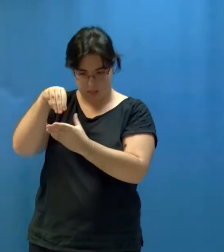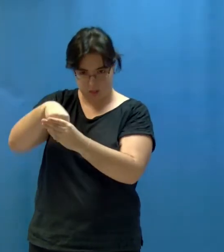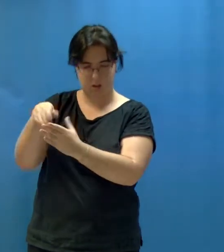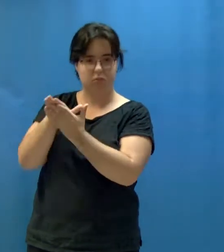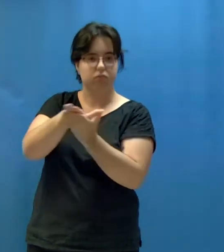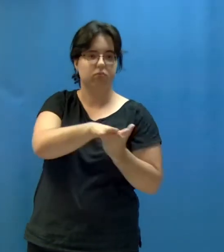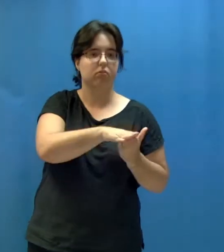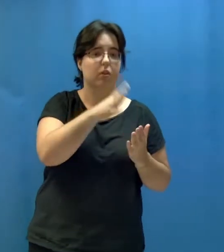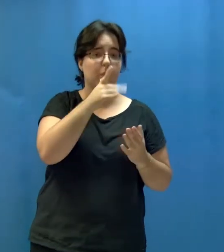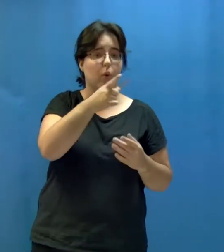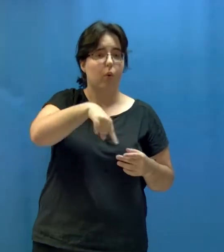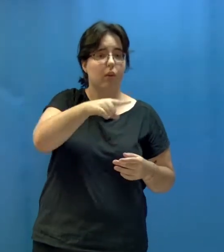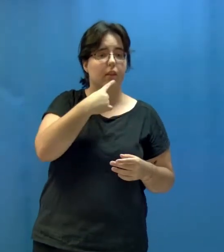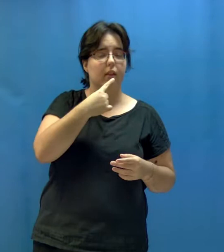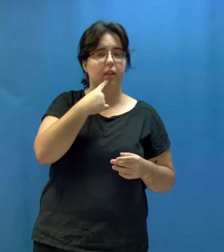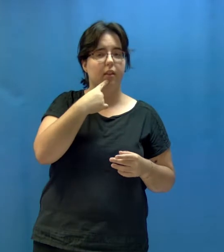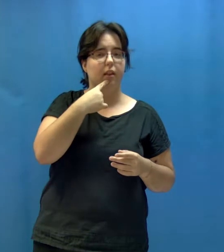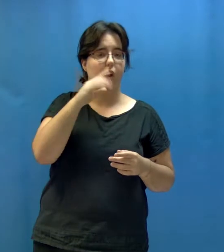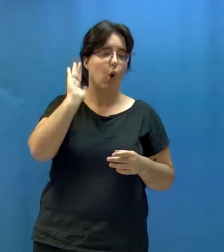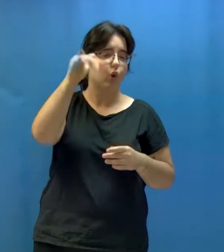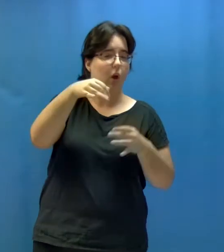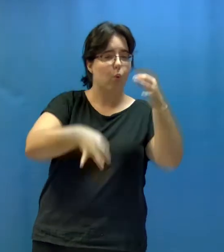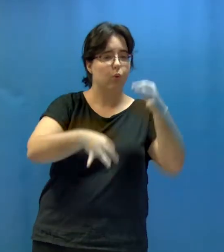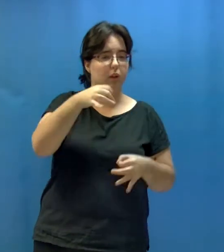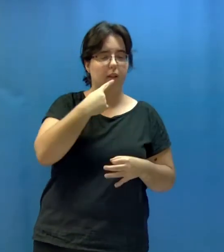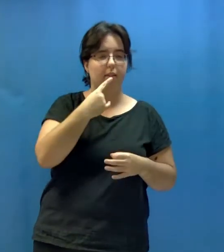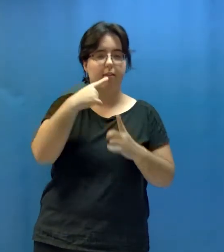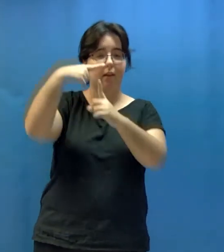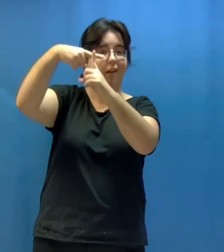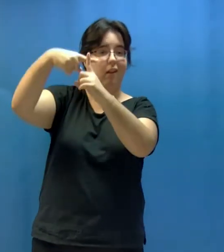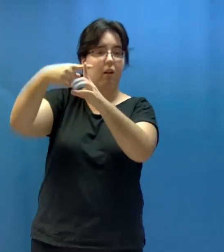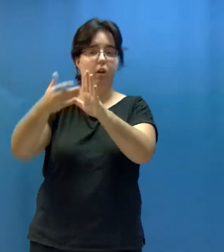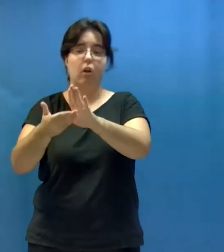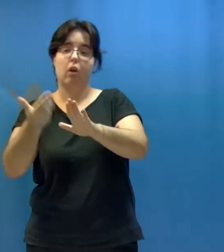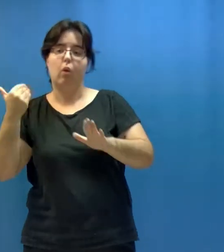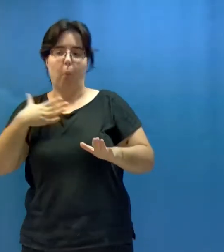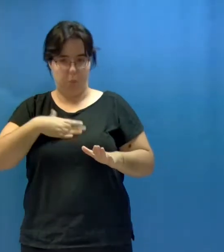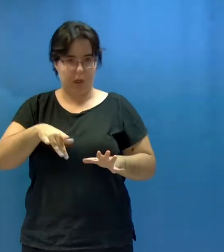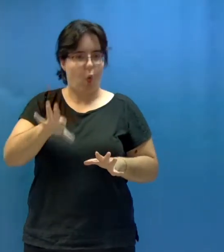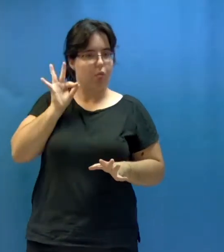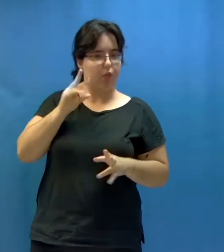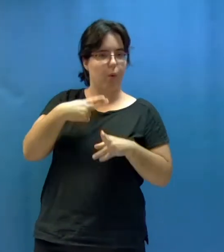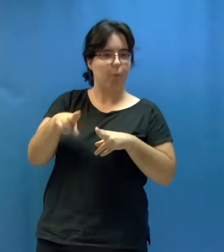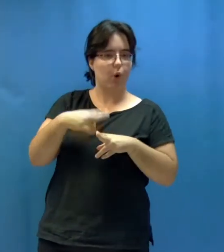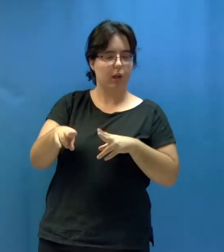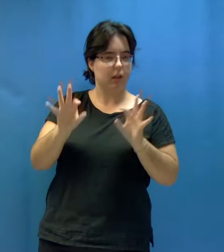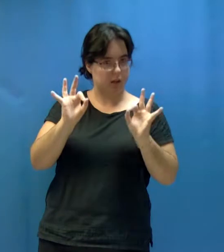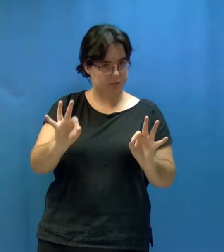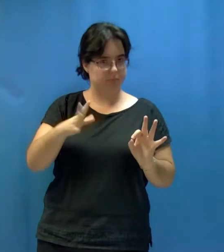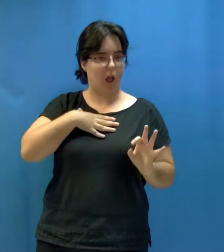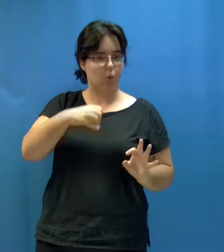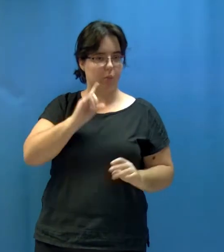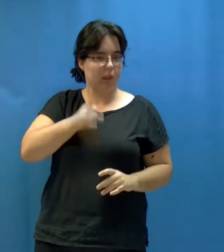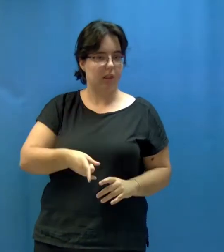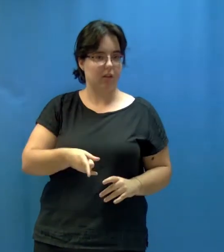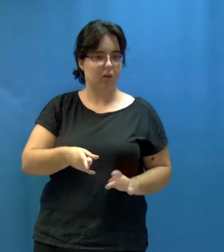de les reformes democràtiques de la Conselleria de Justícia reconeix que retirar és una opció política i discrecional. Clar que sí, autonomia municipal. Ara bé, el que no diuen